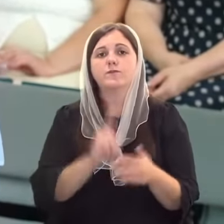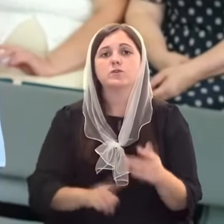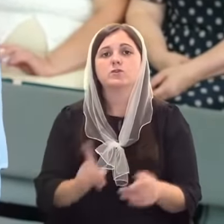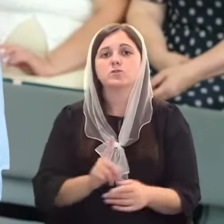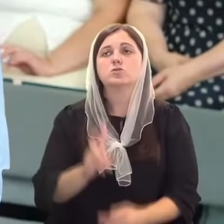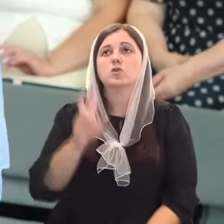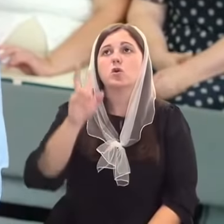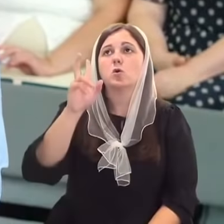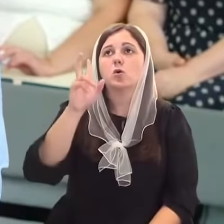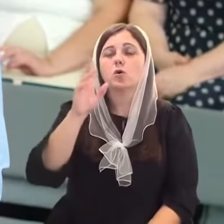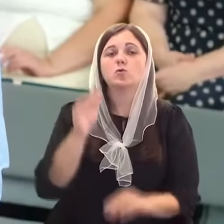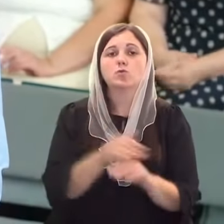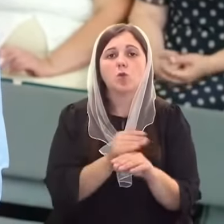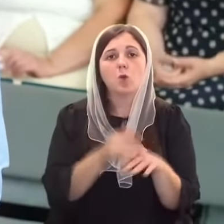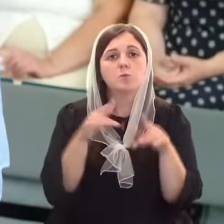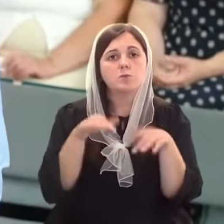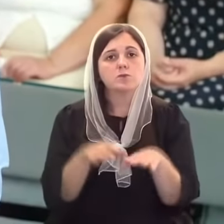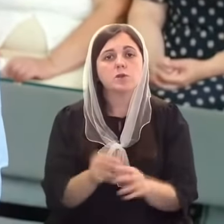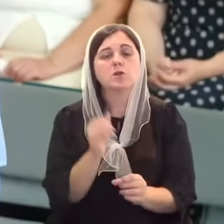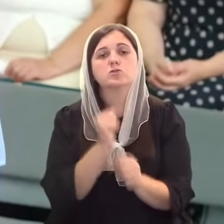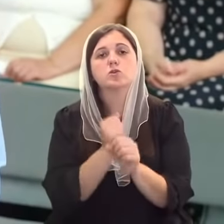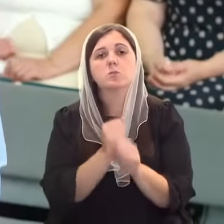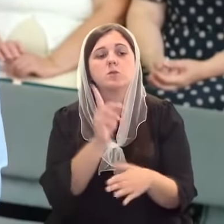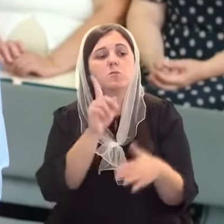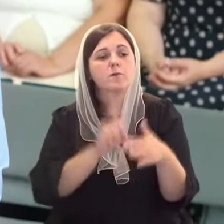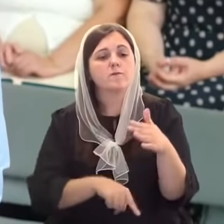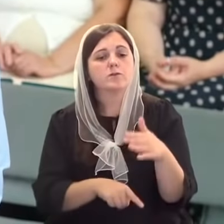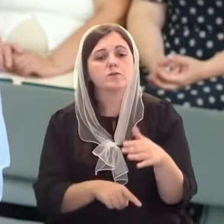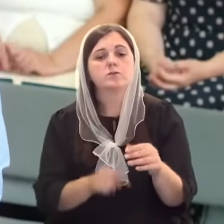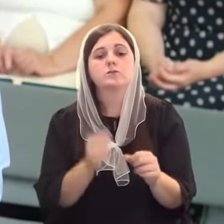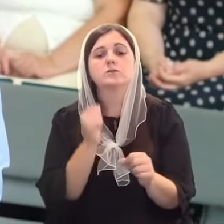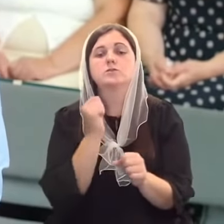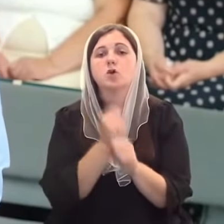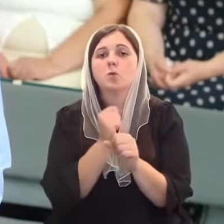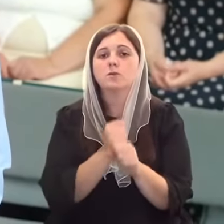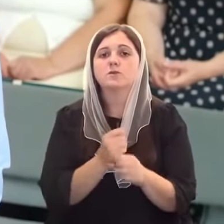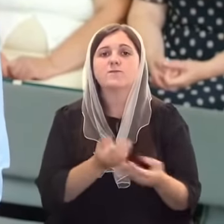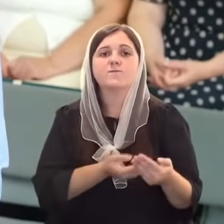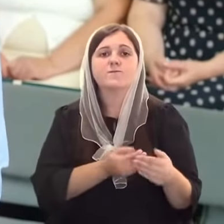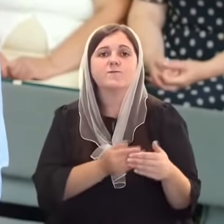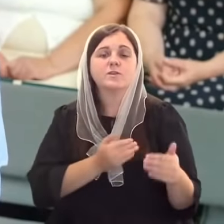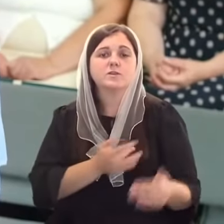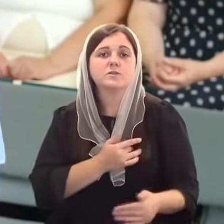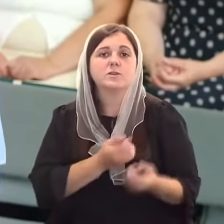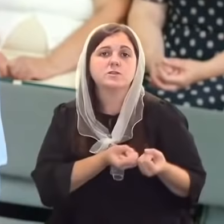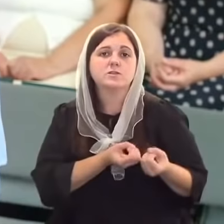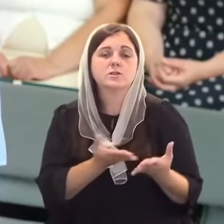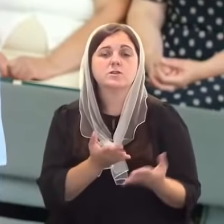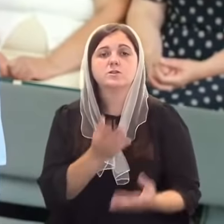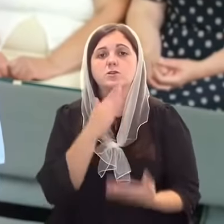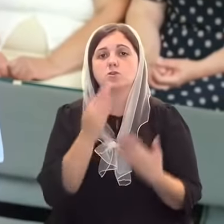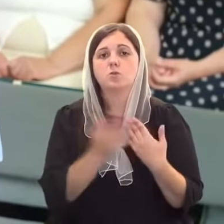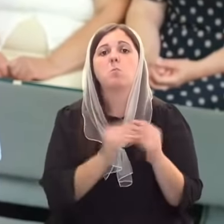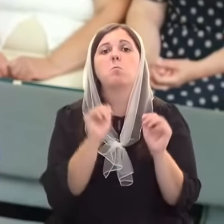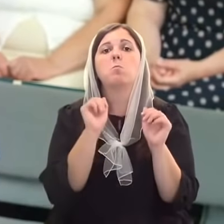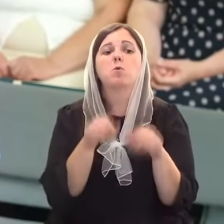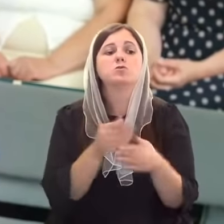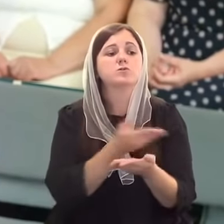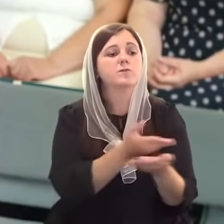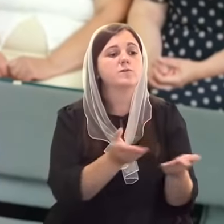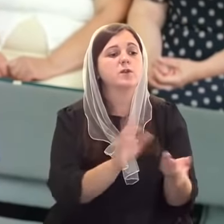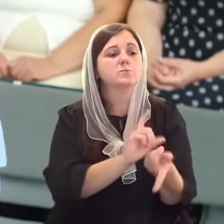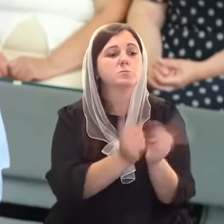что добрые дела, сделанные по вере, сделанные от сердца с любовью, могут у нас